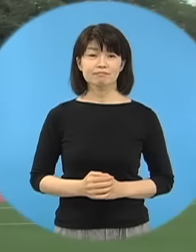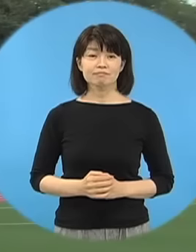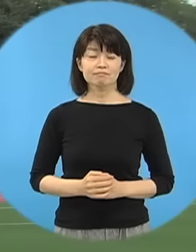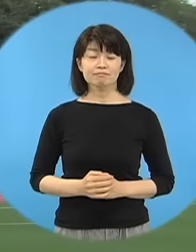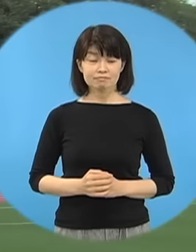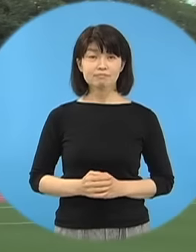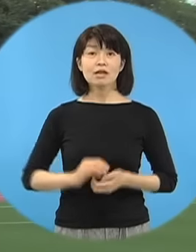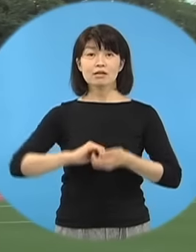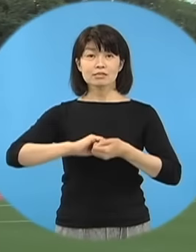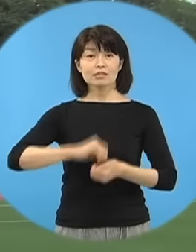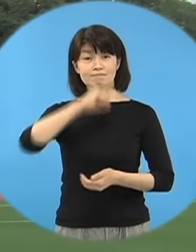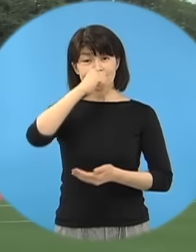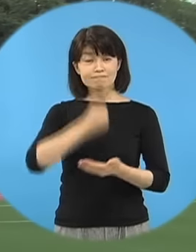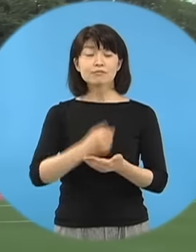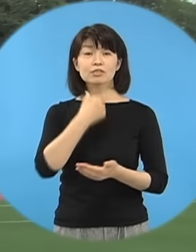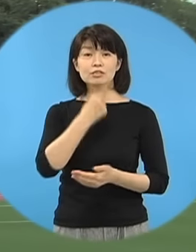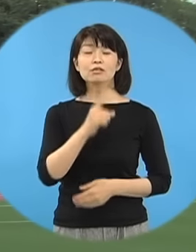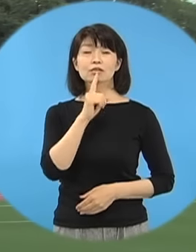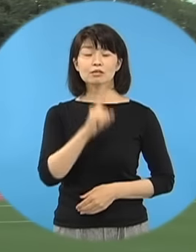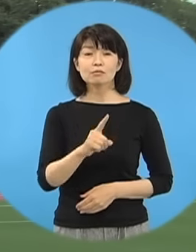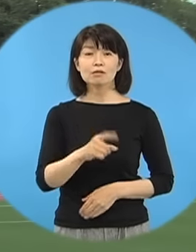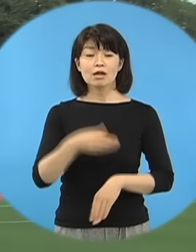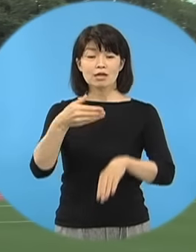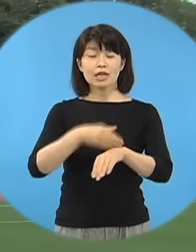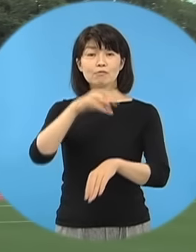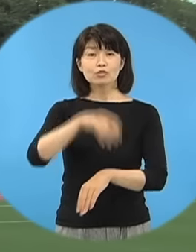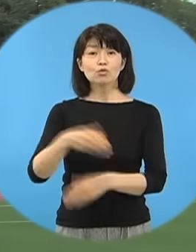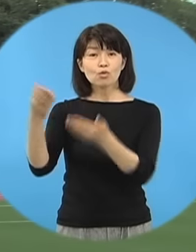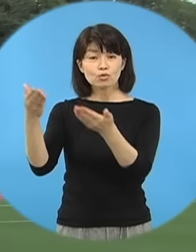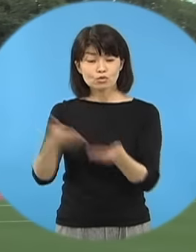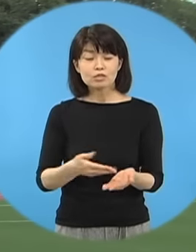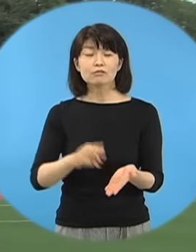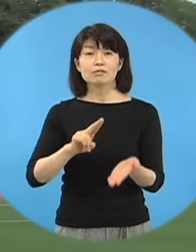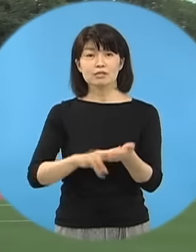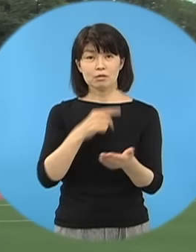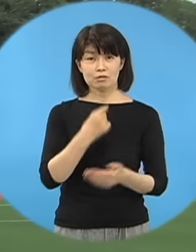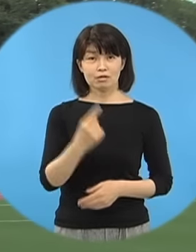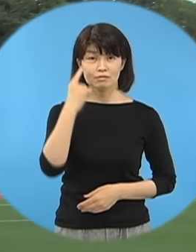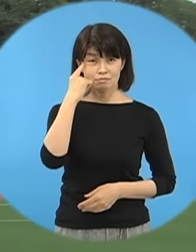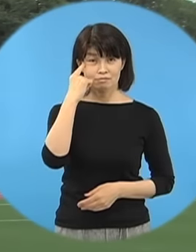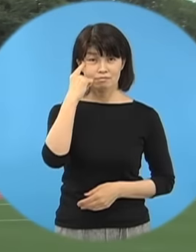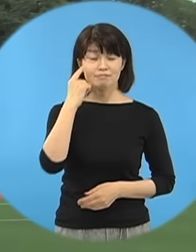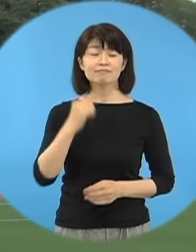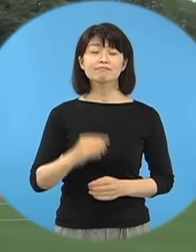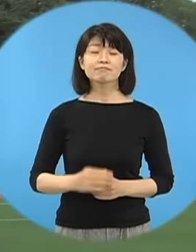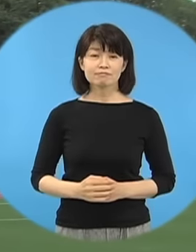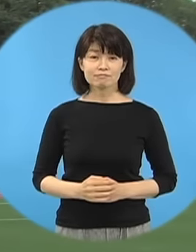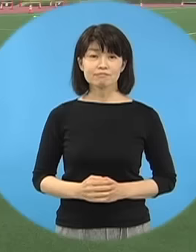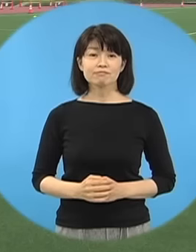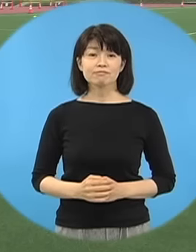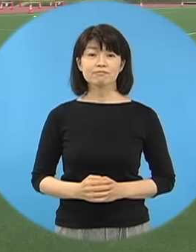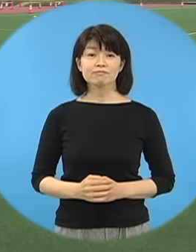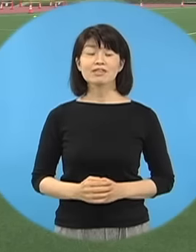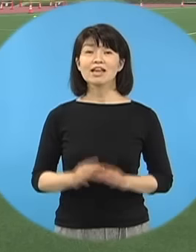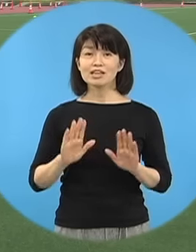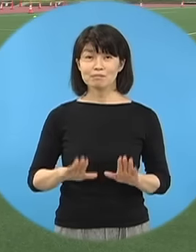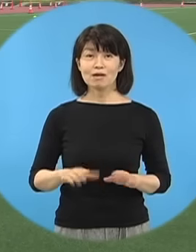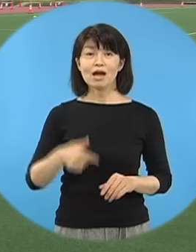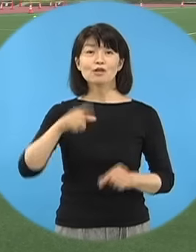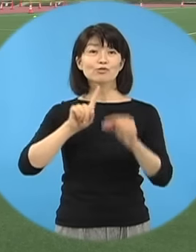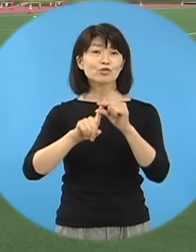かご本の柱のうち是非ともキャンプ地の勇気については成功させたいと思っています